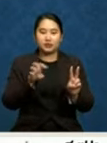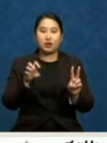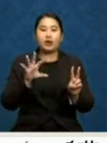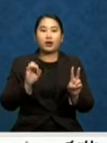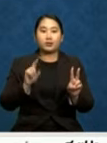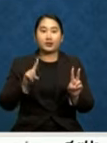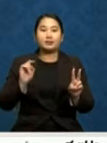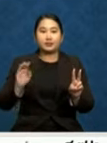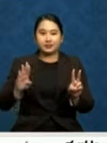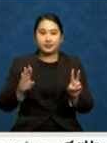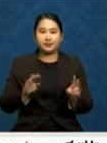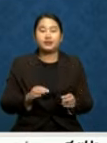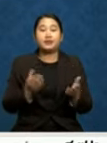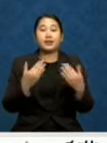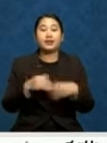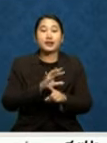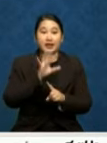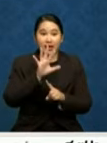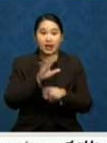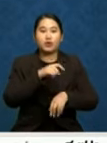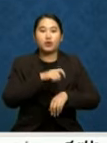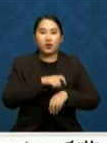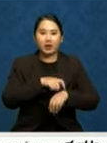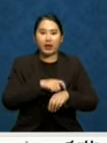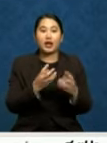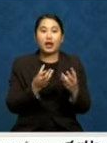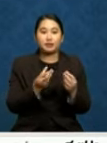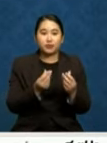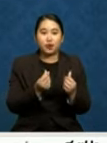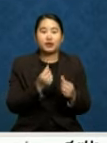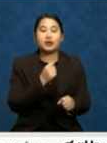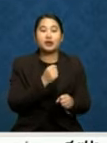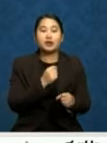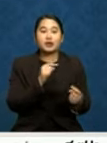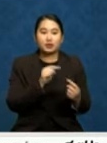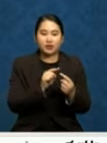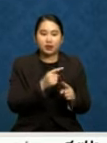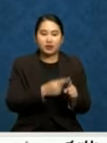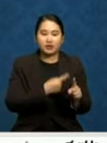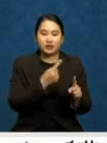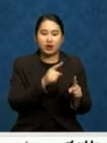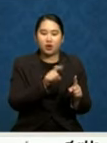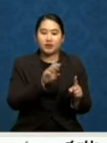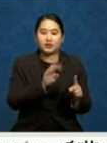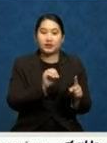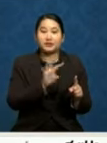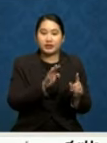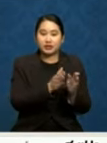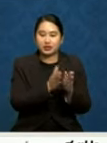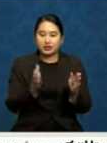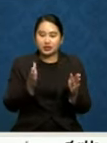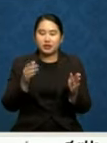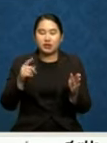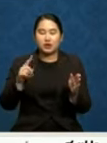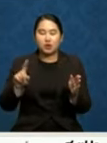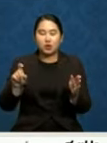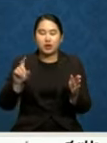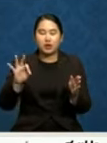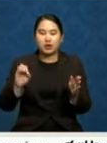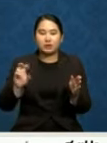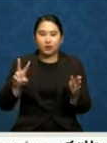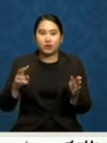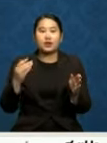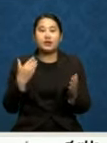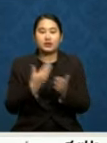28,491 บาทครับในส่วนที่5มีเวลาสำหรับคำนวณเงินทุนเลี้ยงชีพตั้งแต่144เดือนแต่ไม่ถึง192เดือน